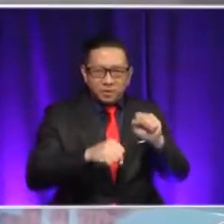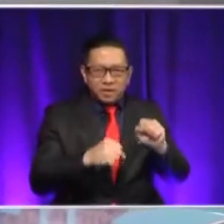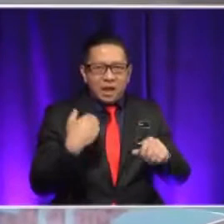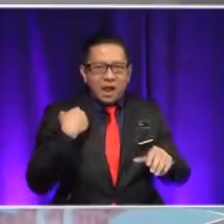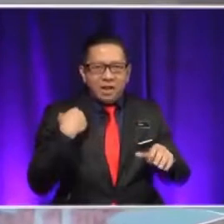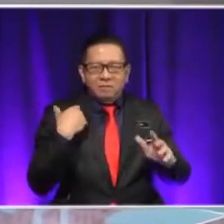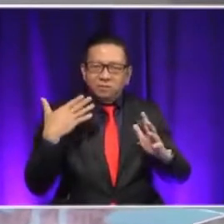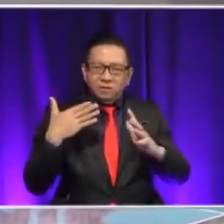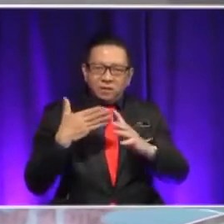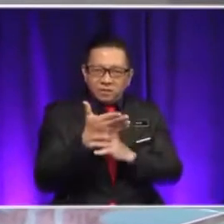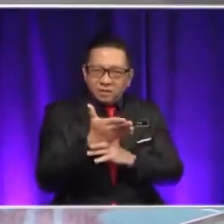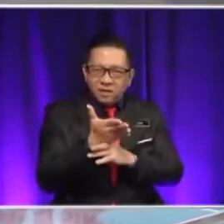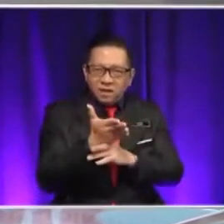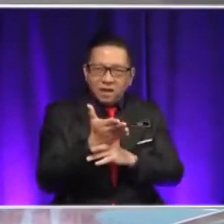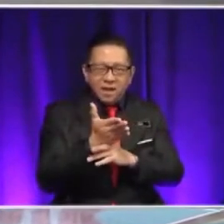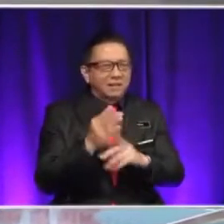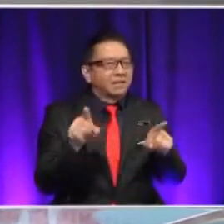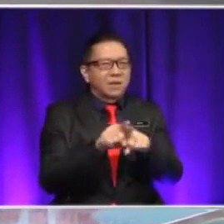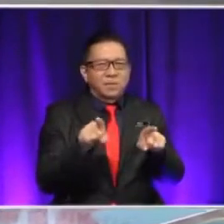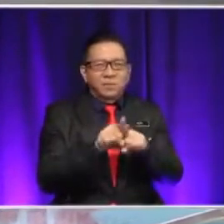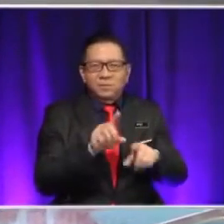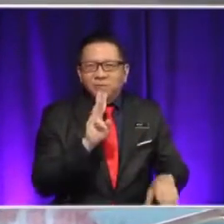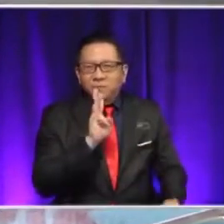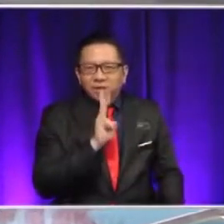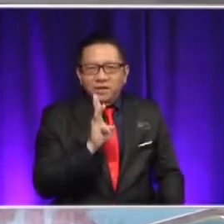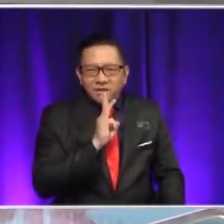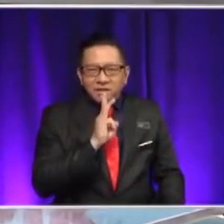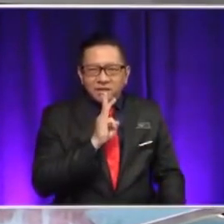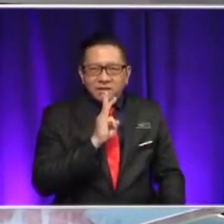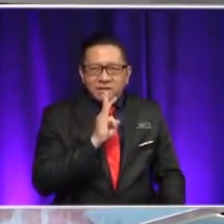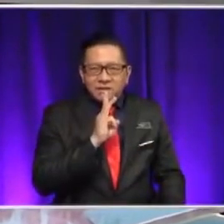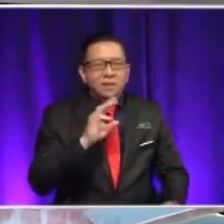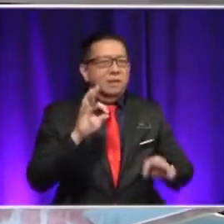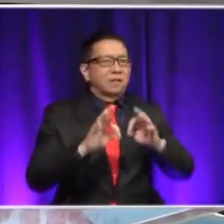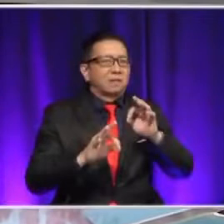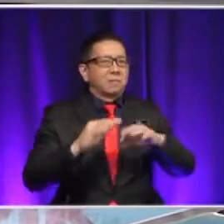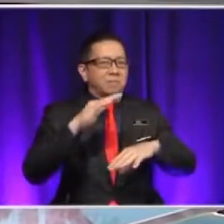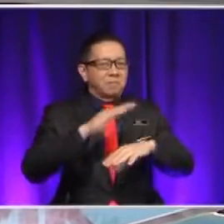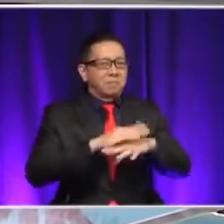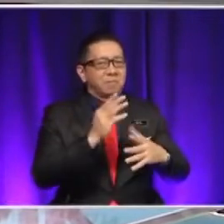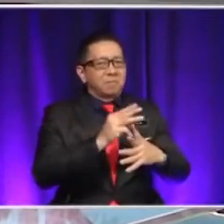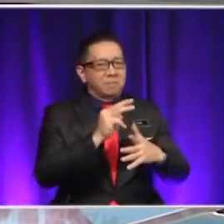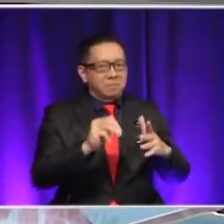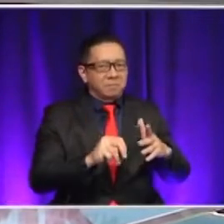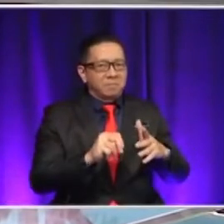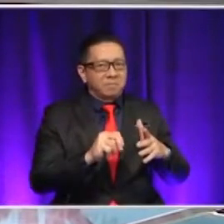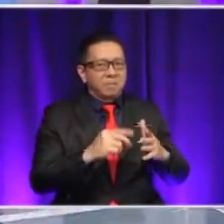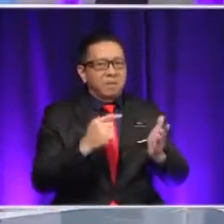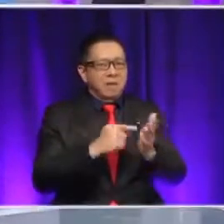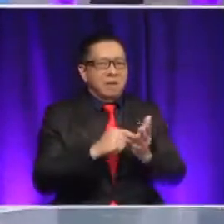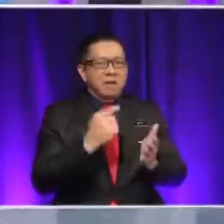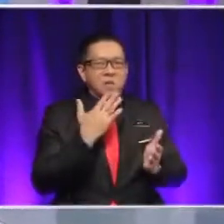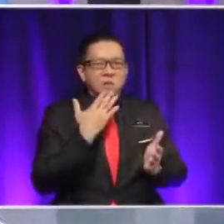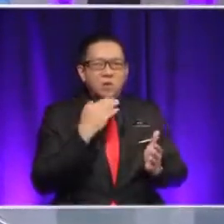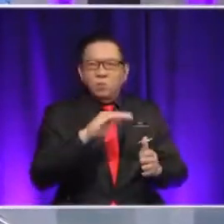lucina seorang masyaikh nah oke Kakbah agen sini kita akan gunem pakek sini ya kayak gitu one